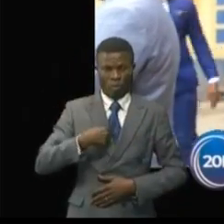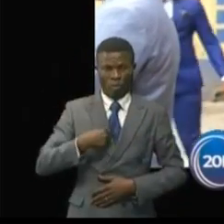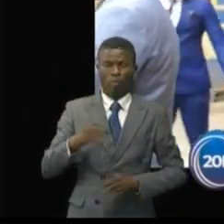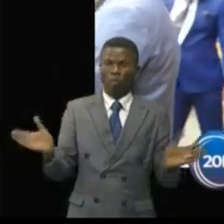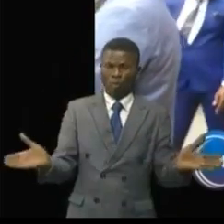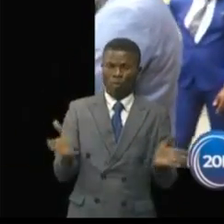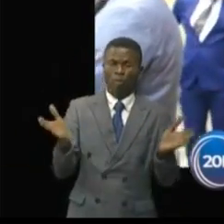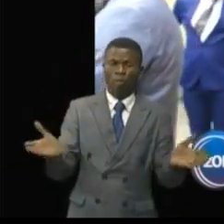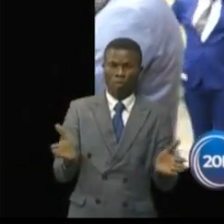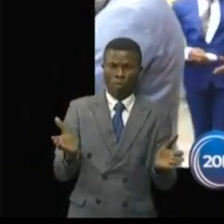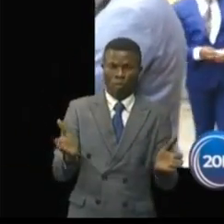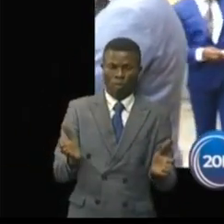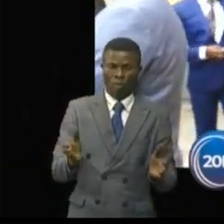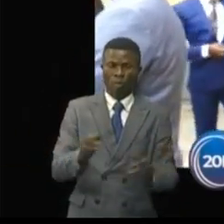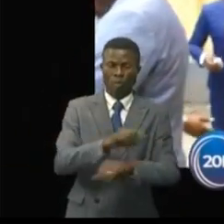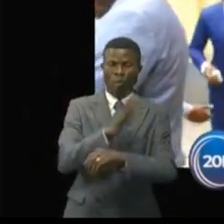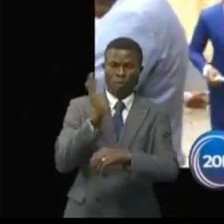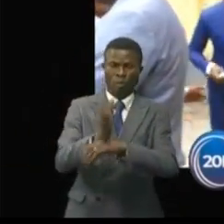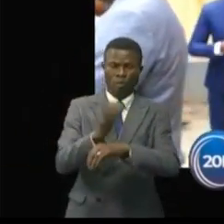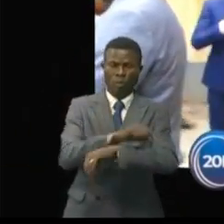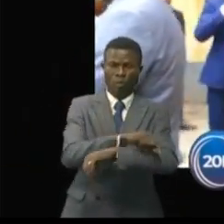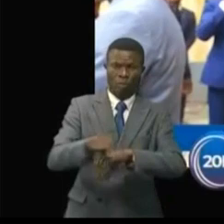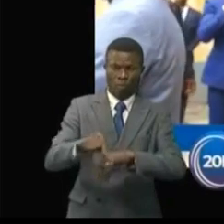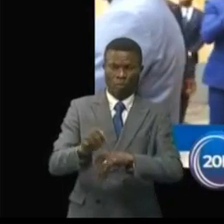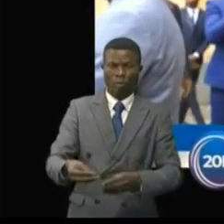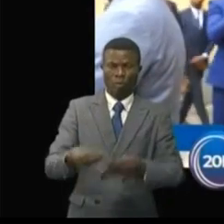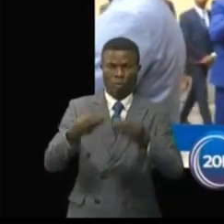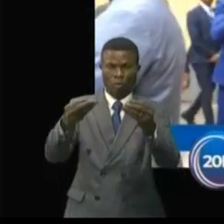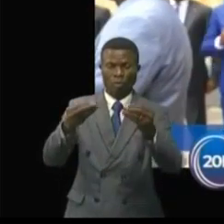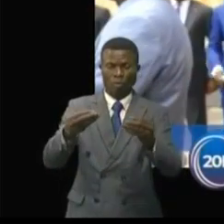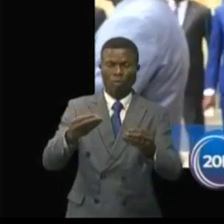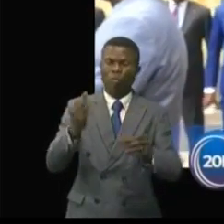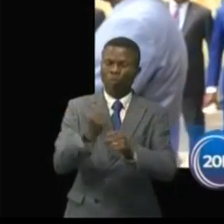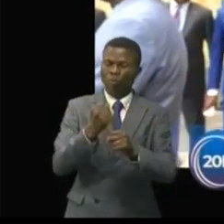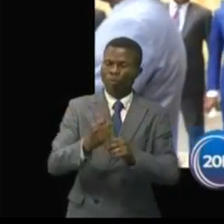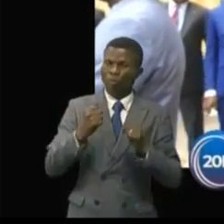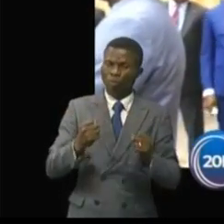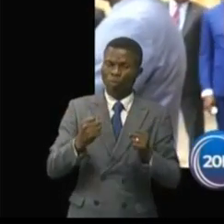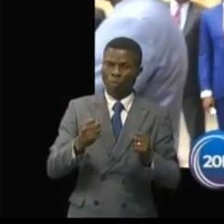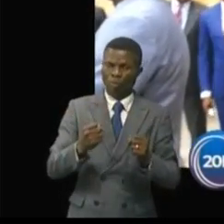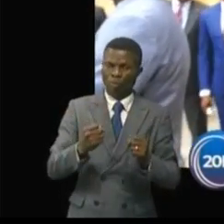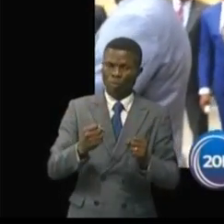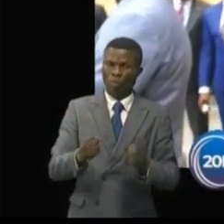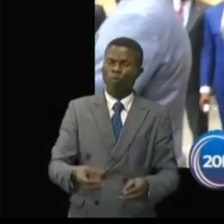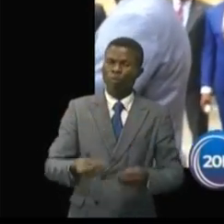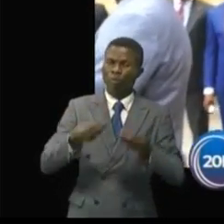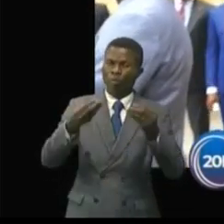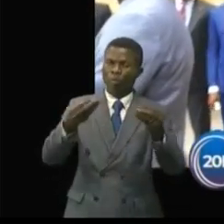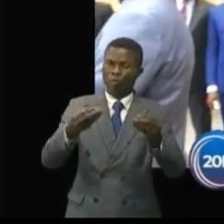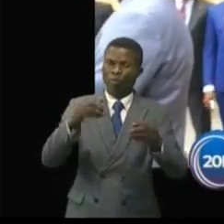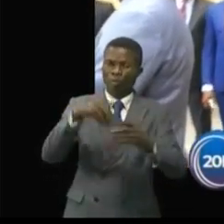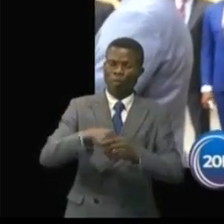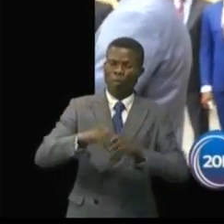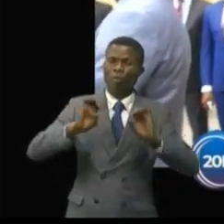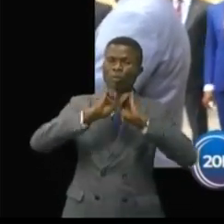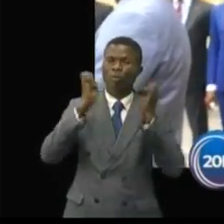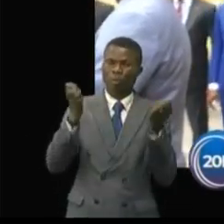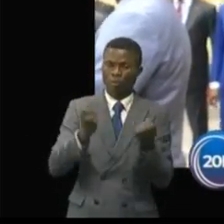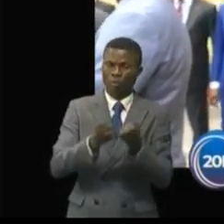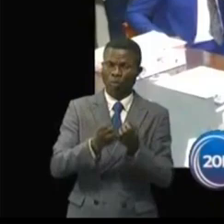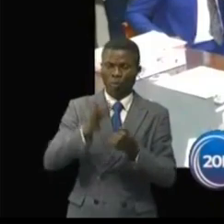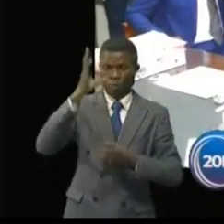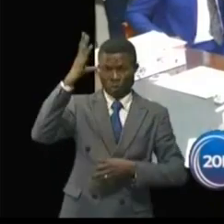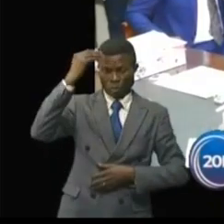renforcer le conseil d'administration. Je vais donner le meilleur de moi et je vais mettre au sein de l'entreprise mon